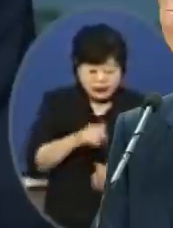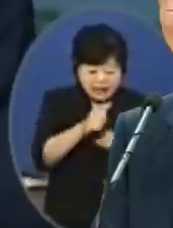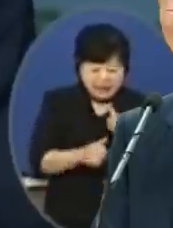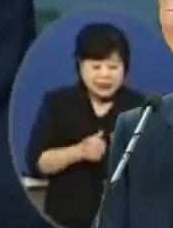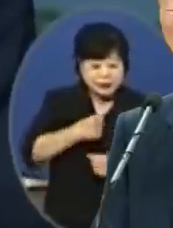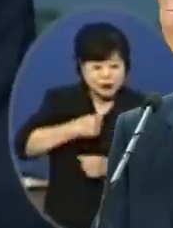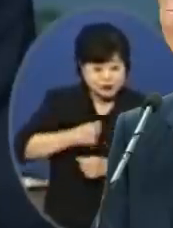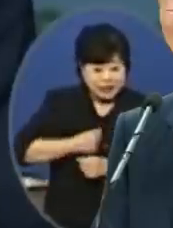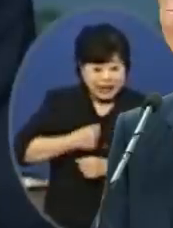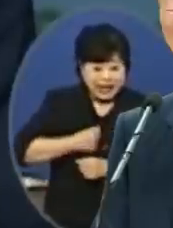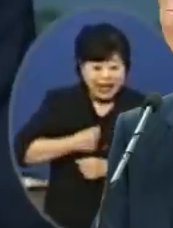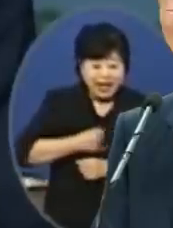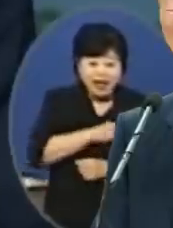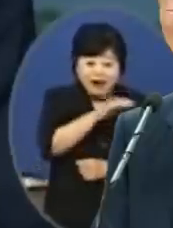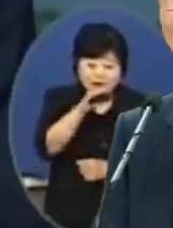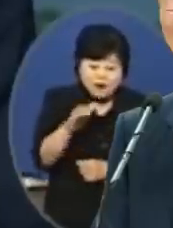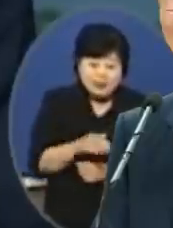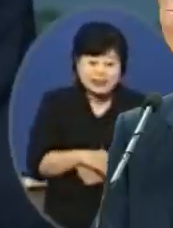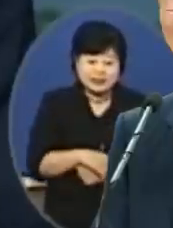군대가 우리